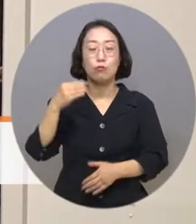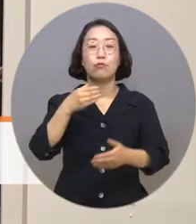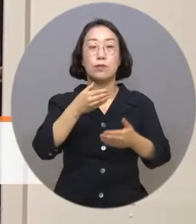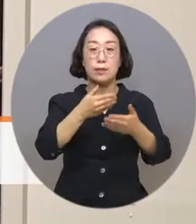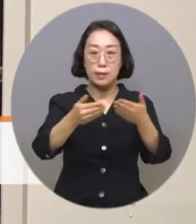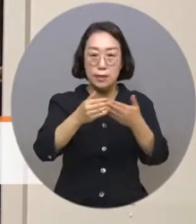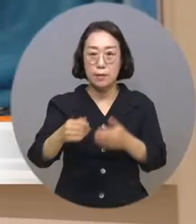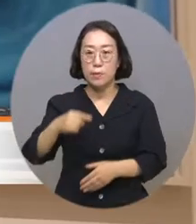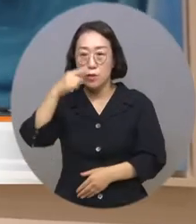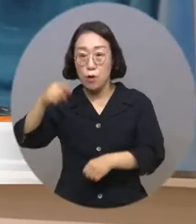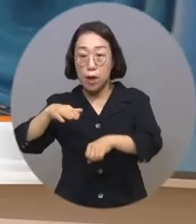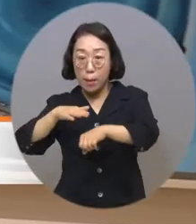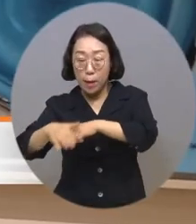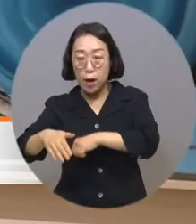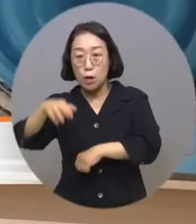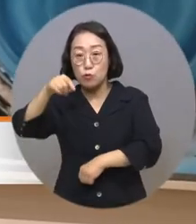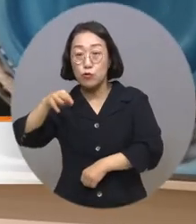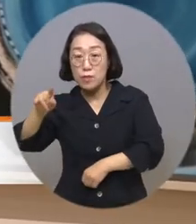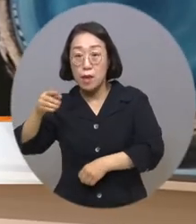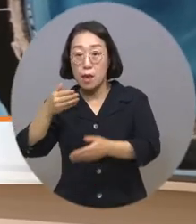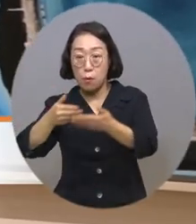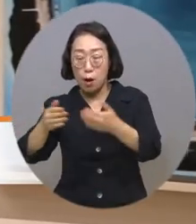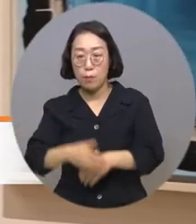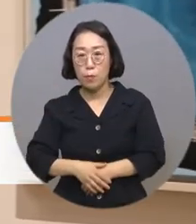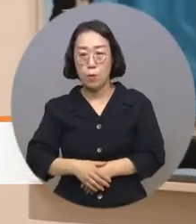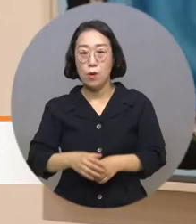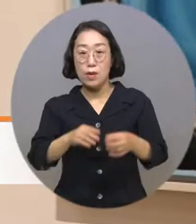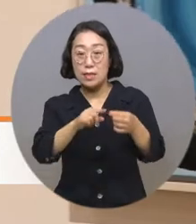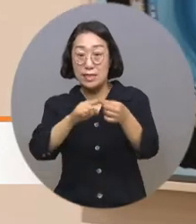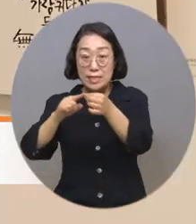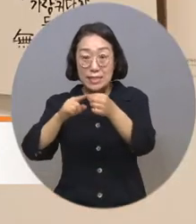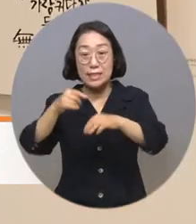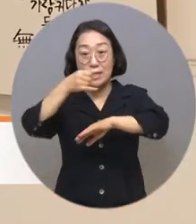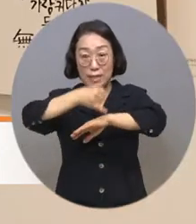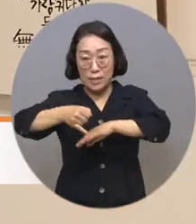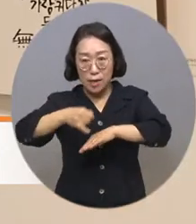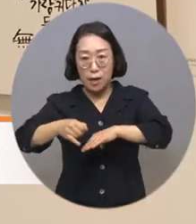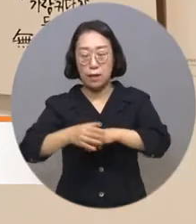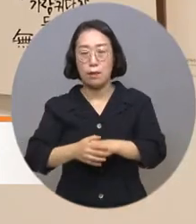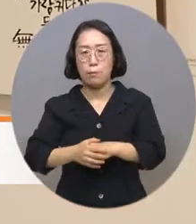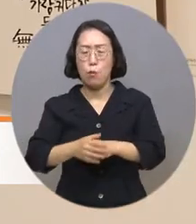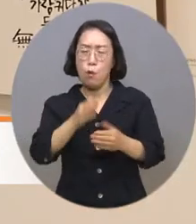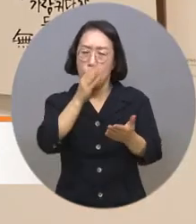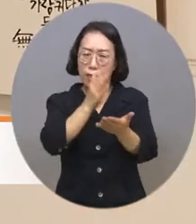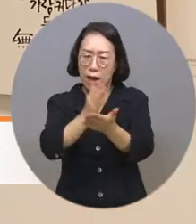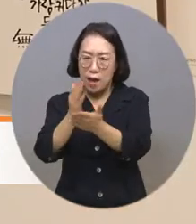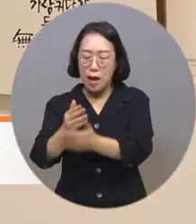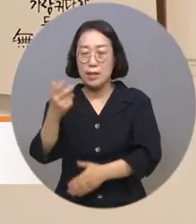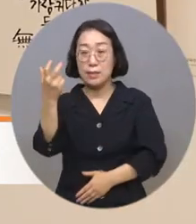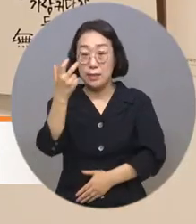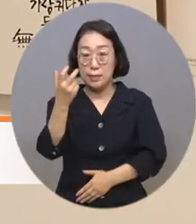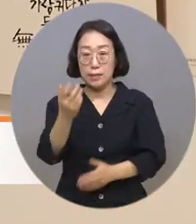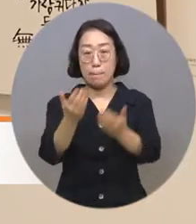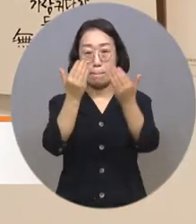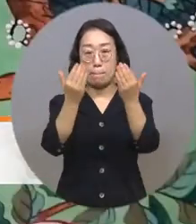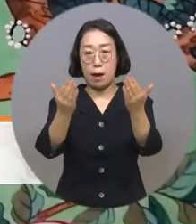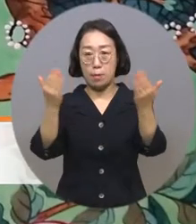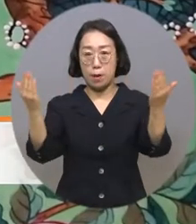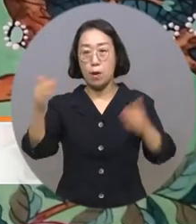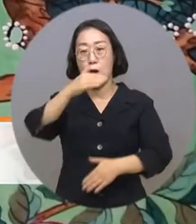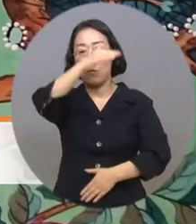서양화, 수채화, 캘리그라피, 사진 등 다양한 장르의 작품 70여 점이 선을 보이고